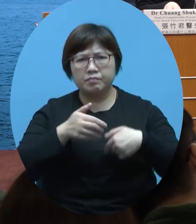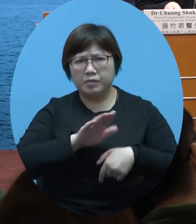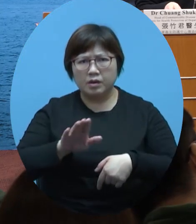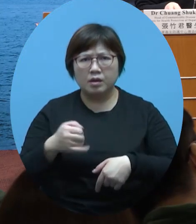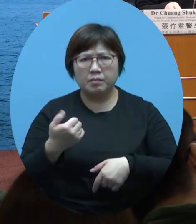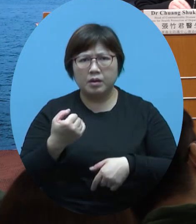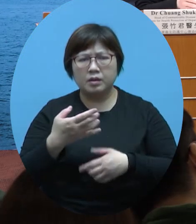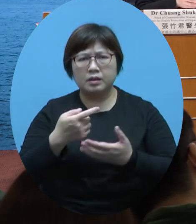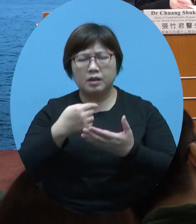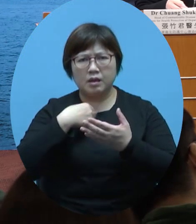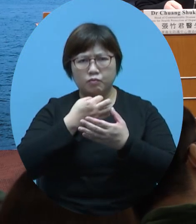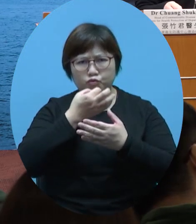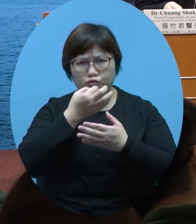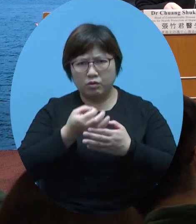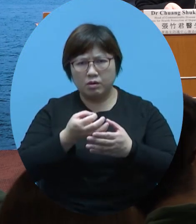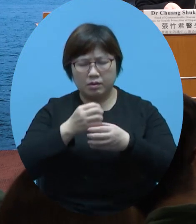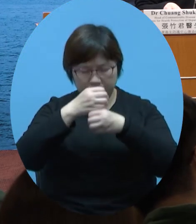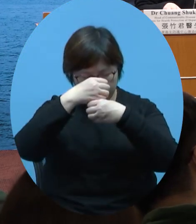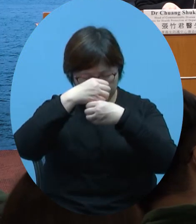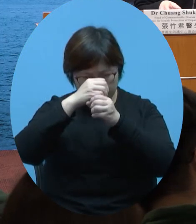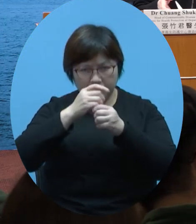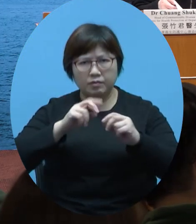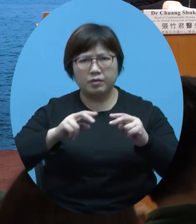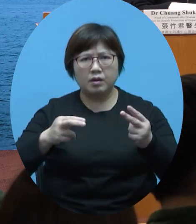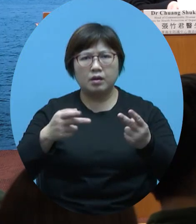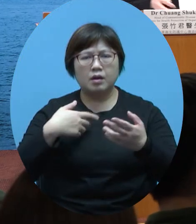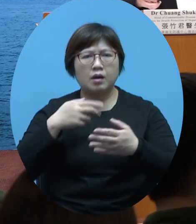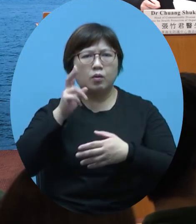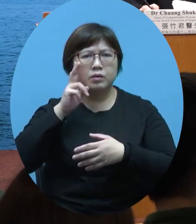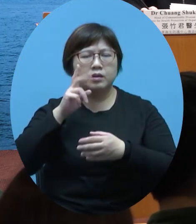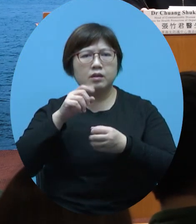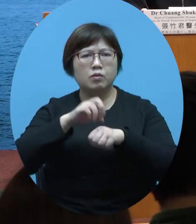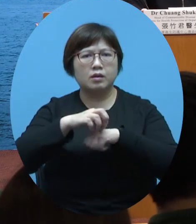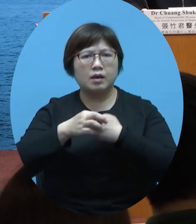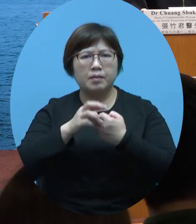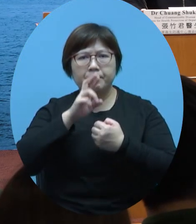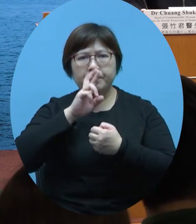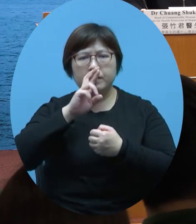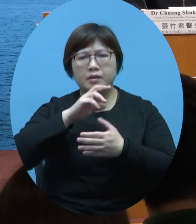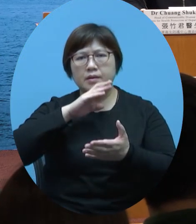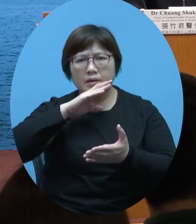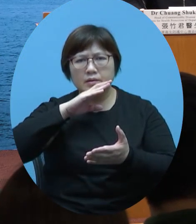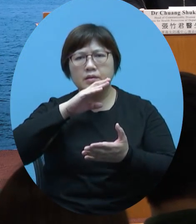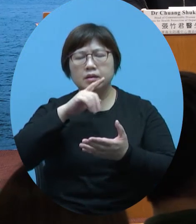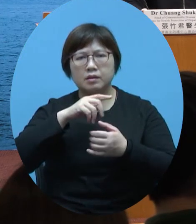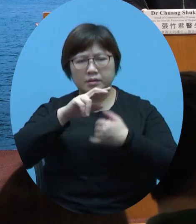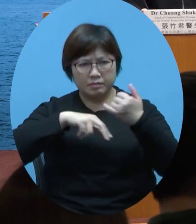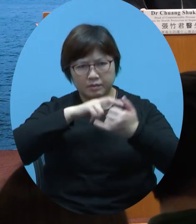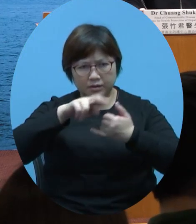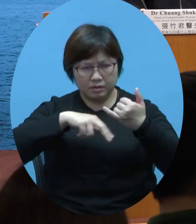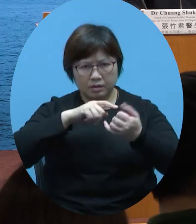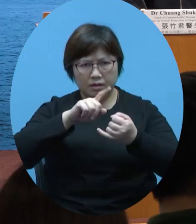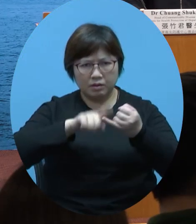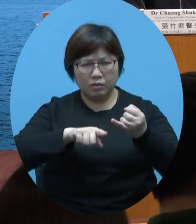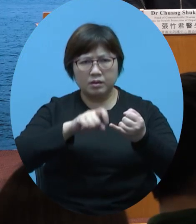深喉唾液檢測，如果推展嘅話，會唔會考慮好似秘魯嗰個方式咁，即係等到佢哋檢測結果出咗先可以走呢？